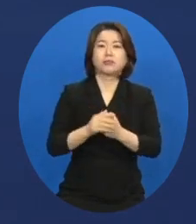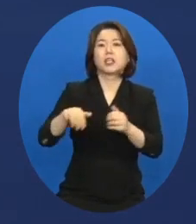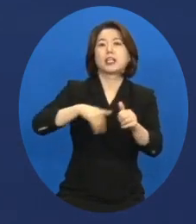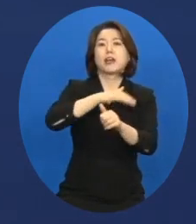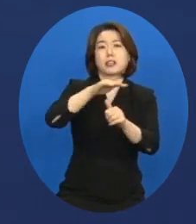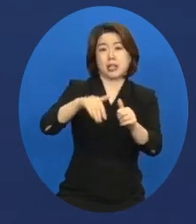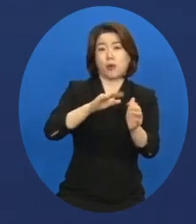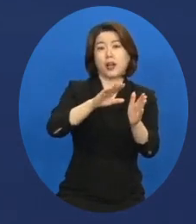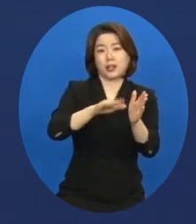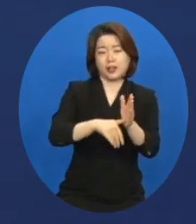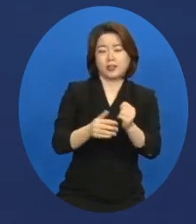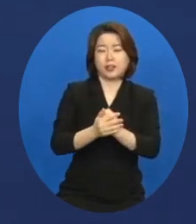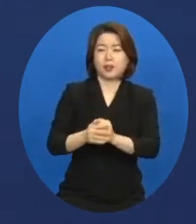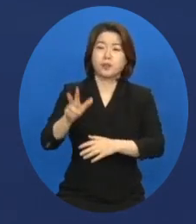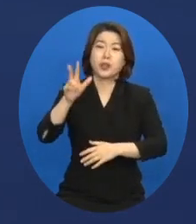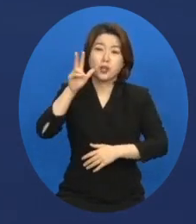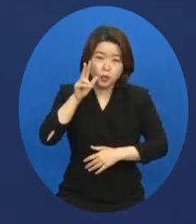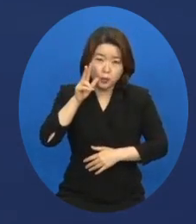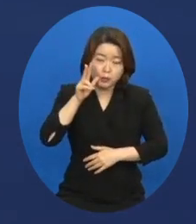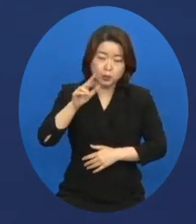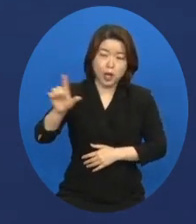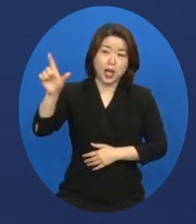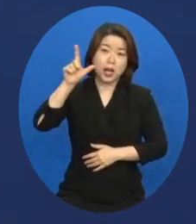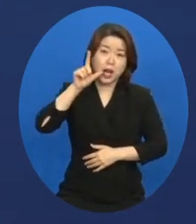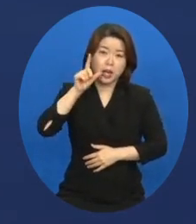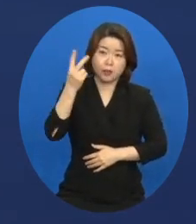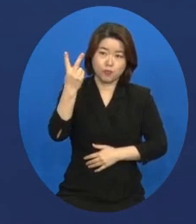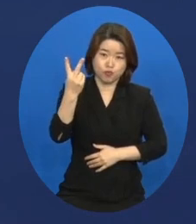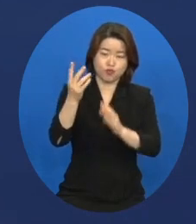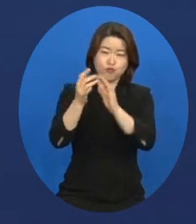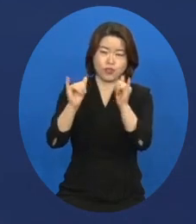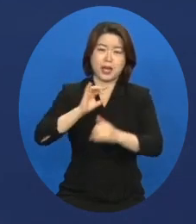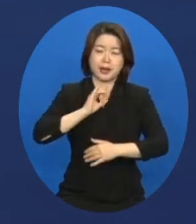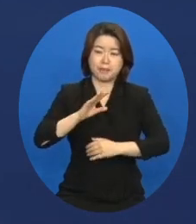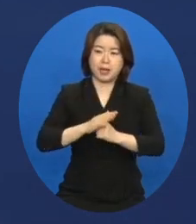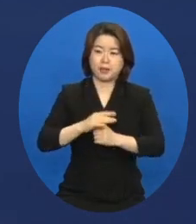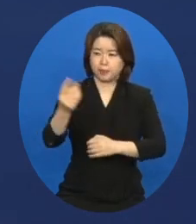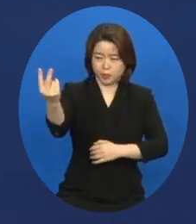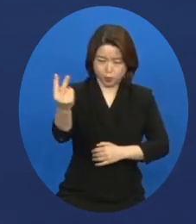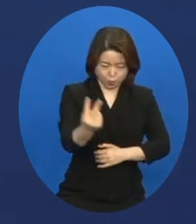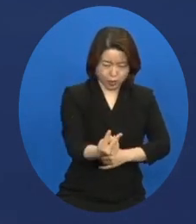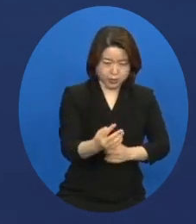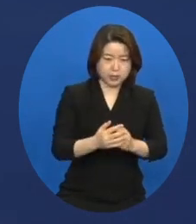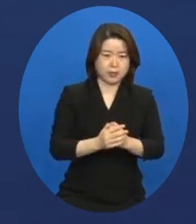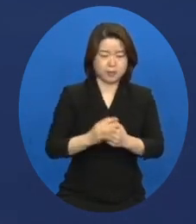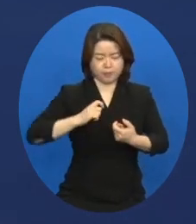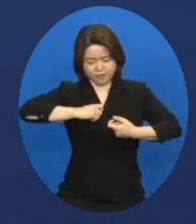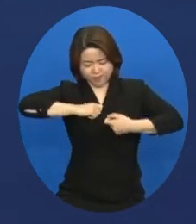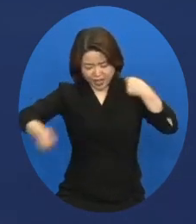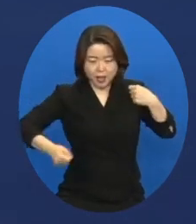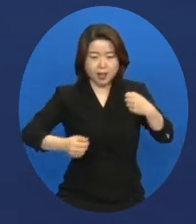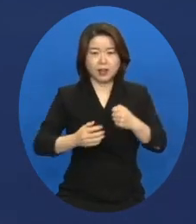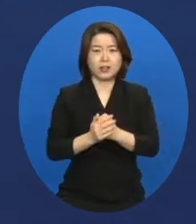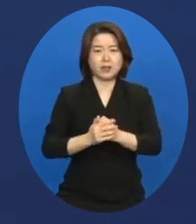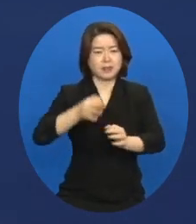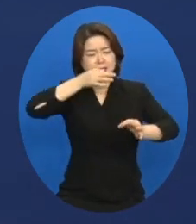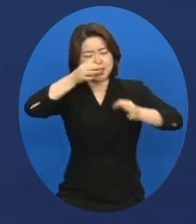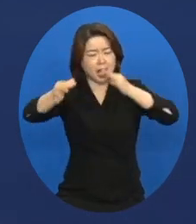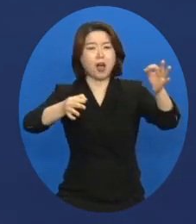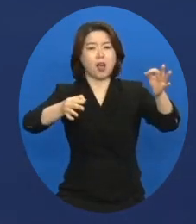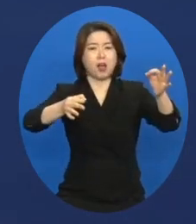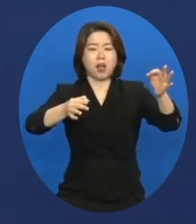여호수아와 갈렙 두 명의 정탐꾼만 그들 앞에 서서 옷을 찢으며